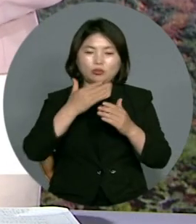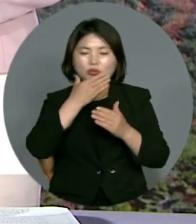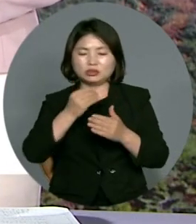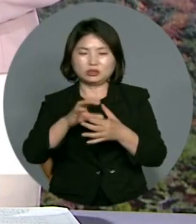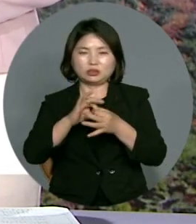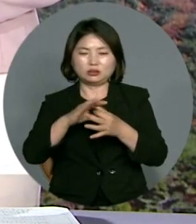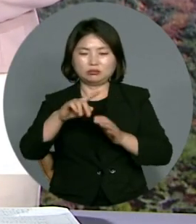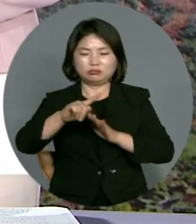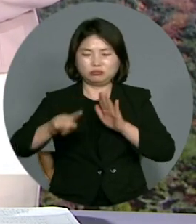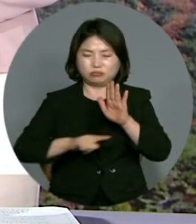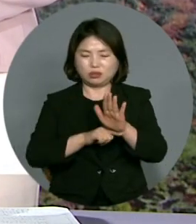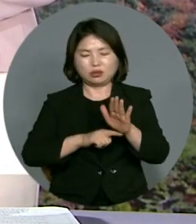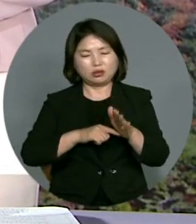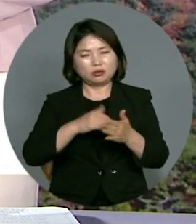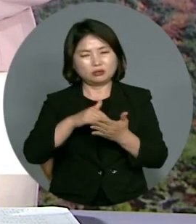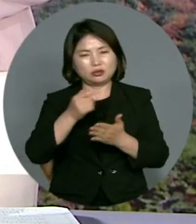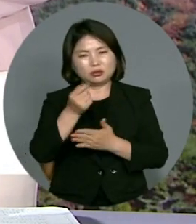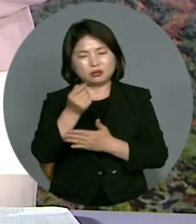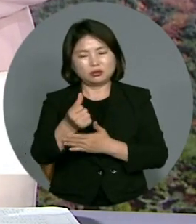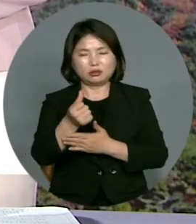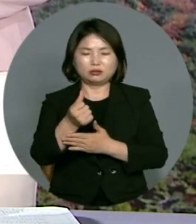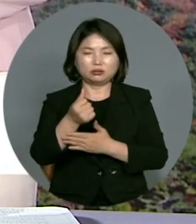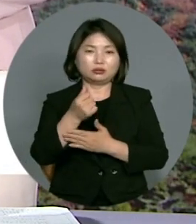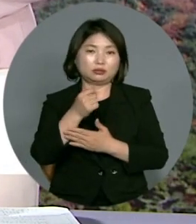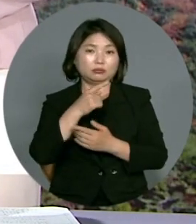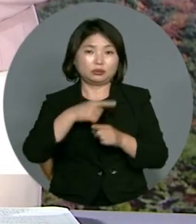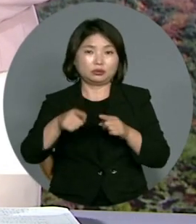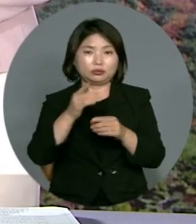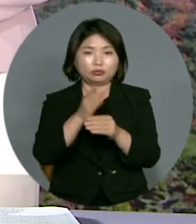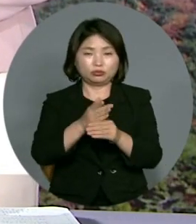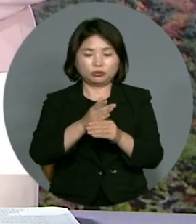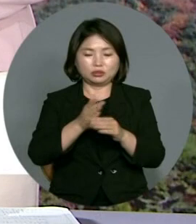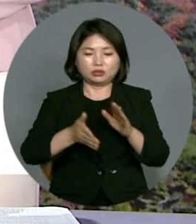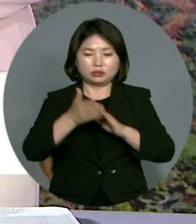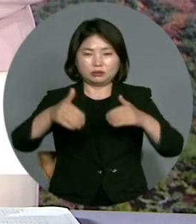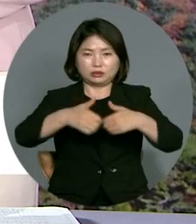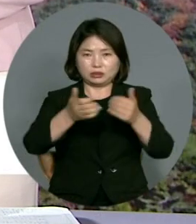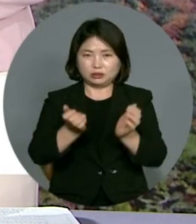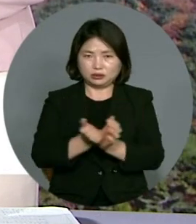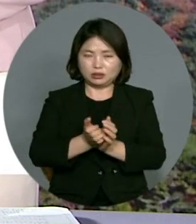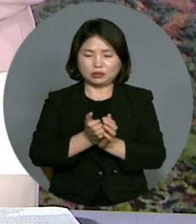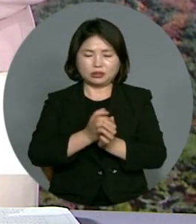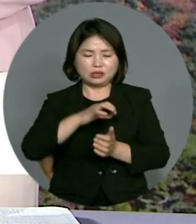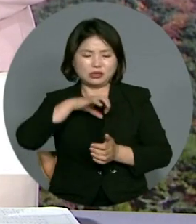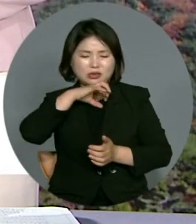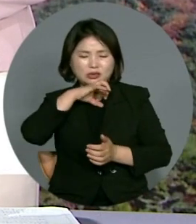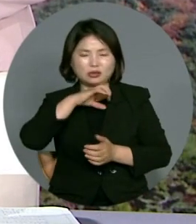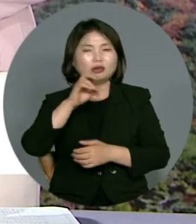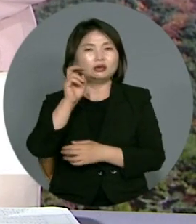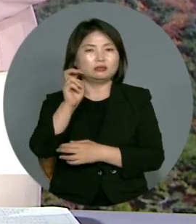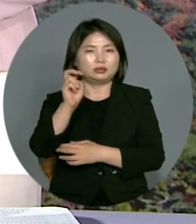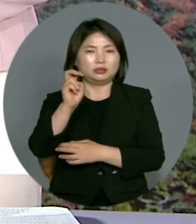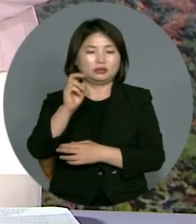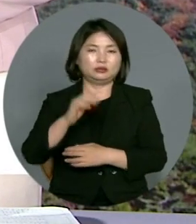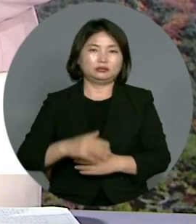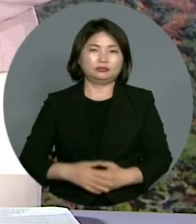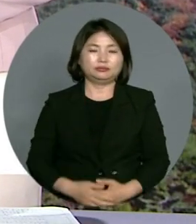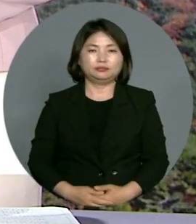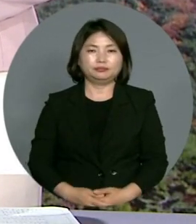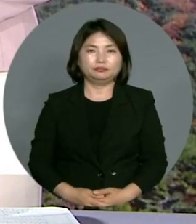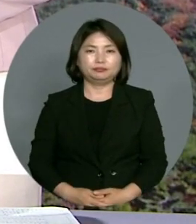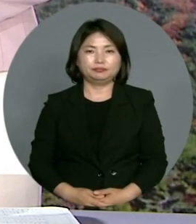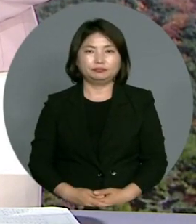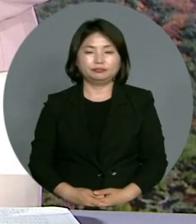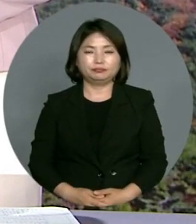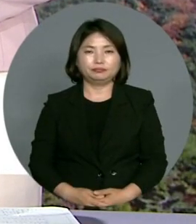또 상대적으로 찾아보기 힘들다는 평가가 나오는데요. 지역 시민사회단체 등이 거세게 반발할 것으로 보입니다. 권윤수